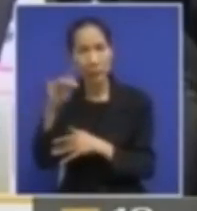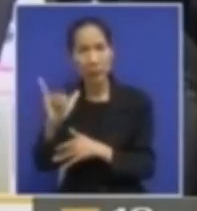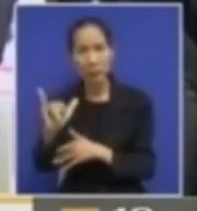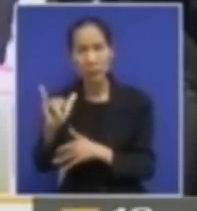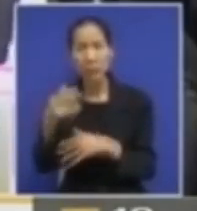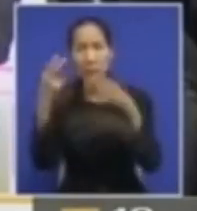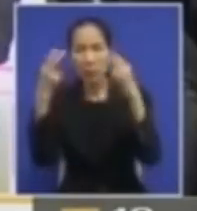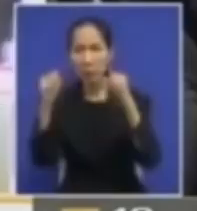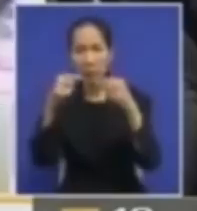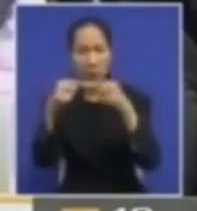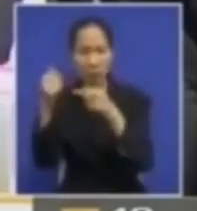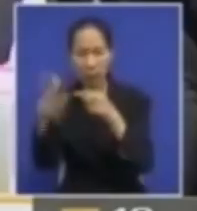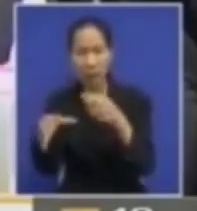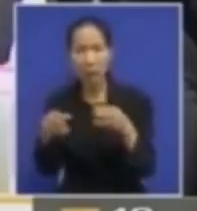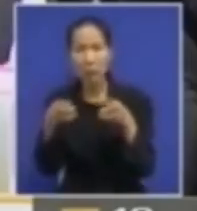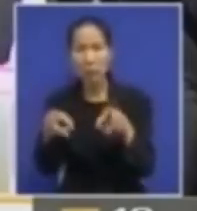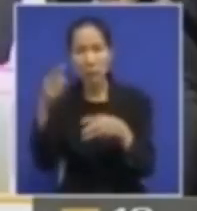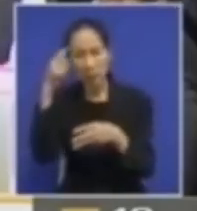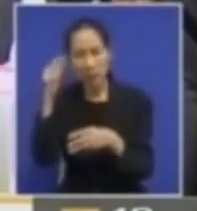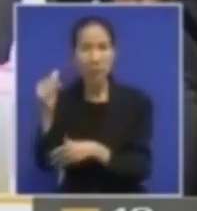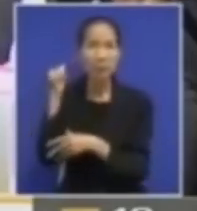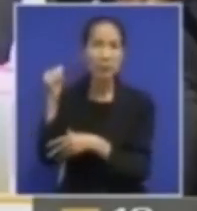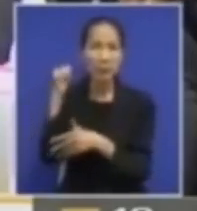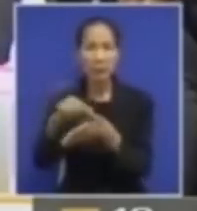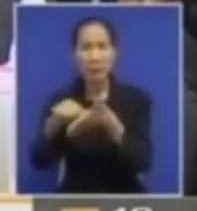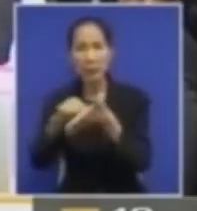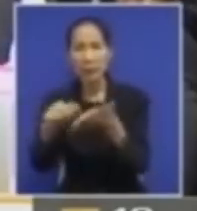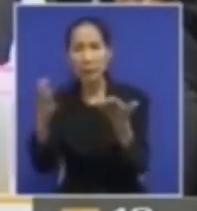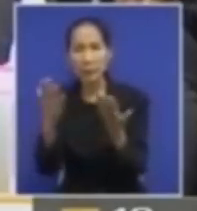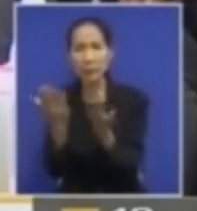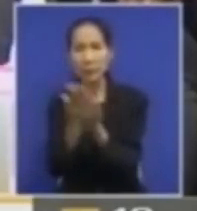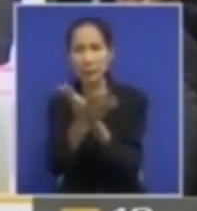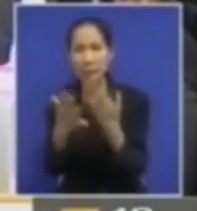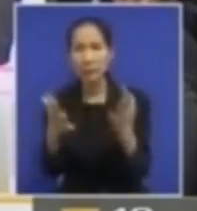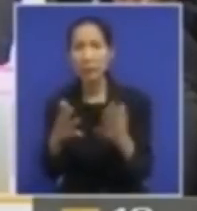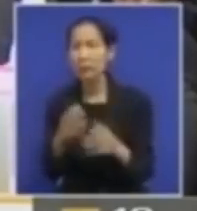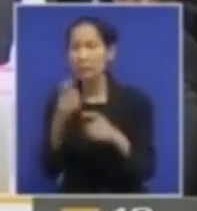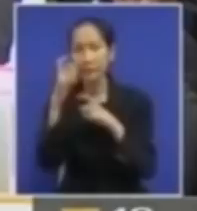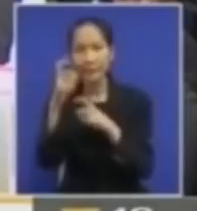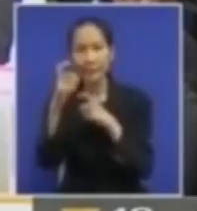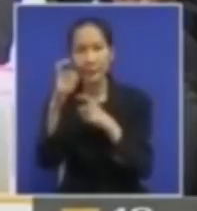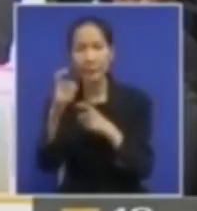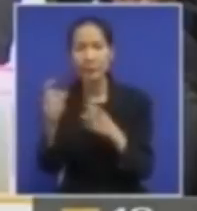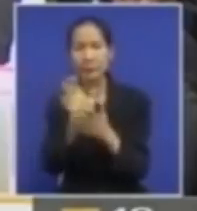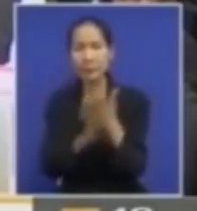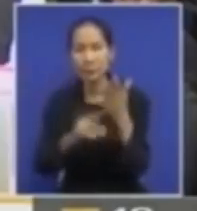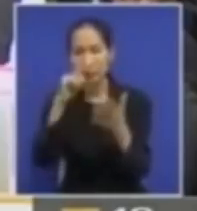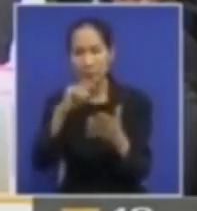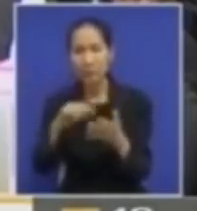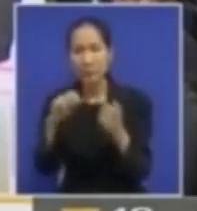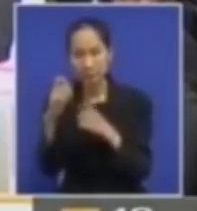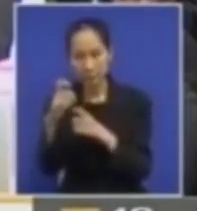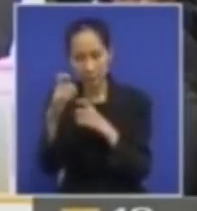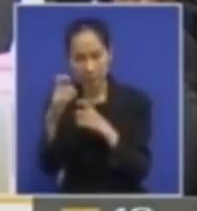ายังมีวิธีคิดแบบนี้ไม่มีการปรับแก้ไม่มีการปรับเปลี่ยนอันตรายครับกับประเทศชาติบ้านเมืองวิธีคิด